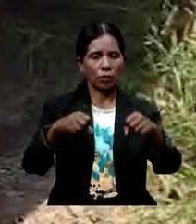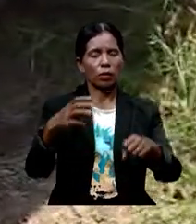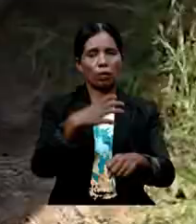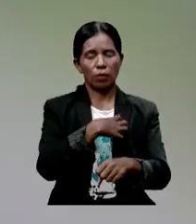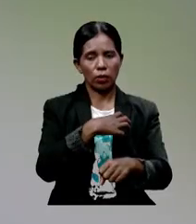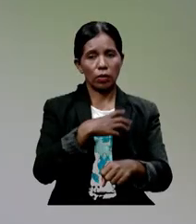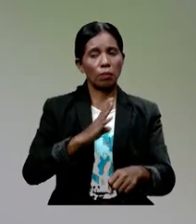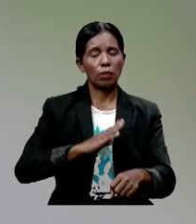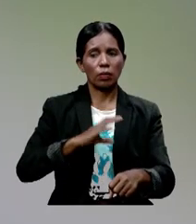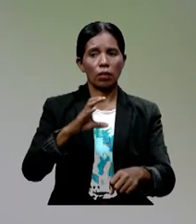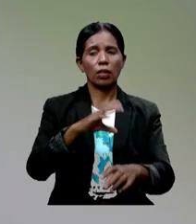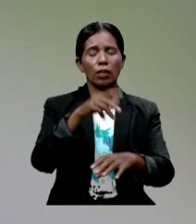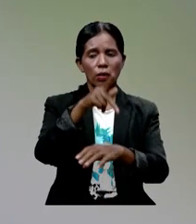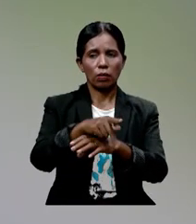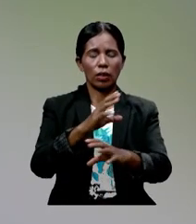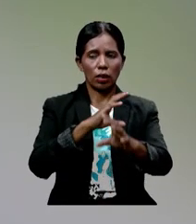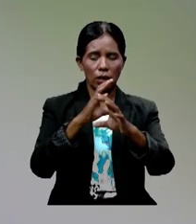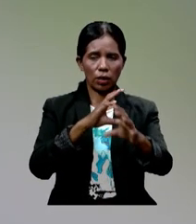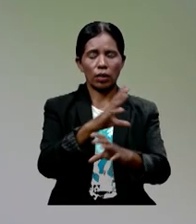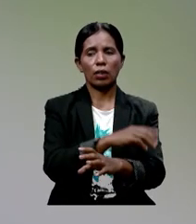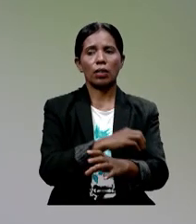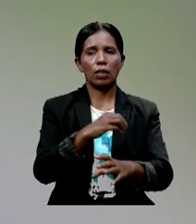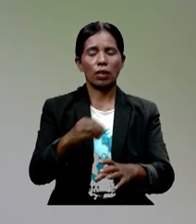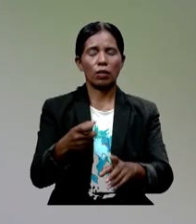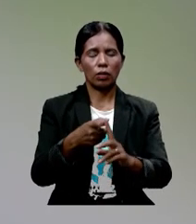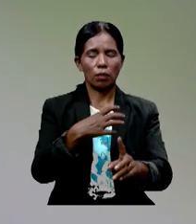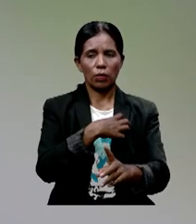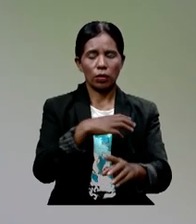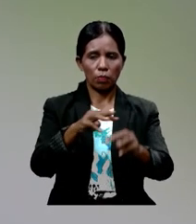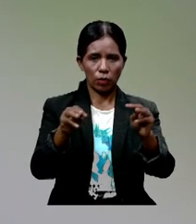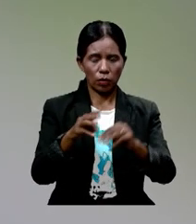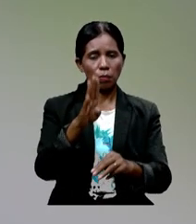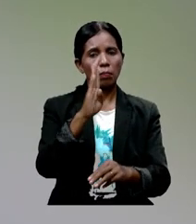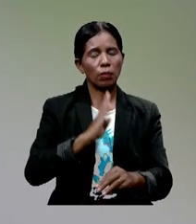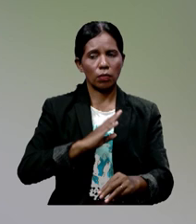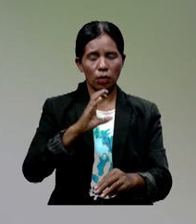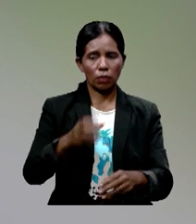Baucau inklui kareta administrador postu ve masinian parte pentel munisipi Baucau entrega